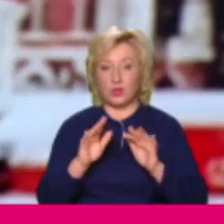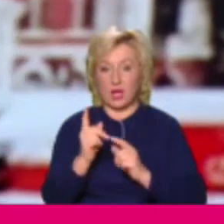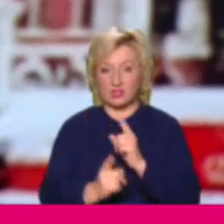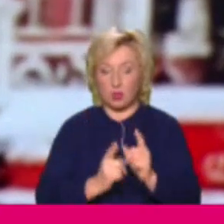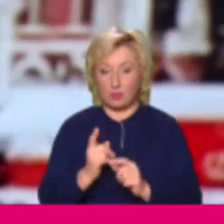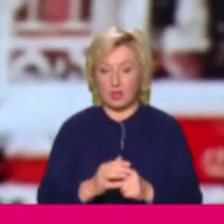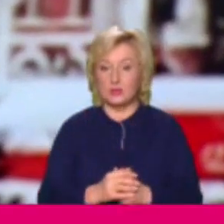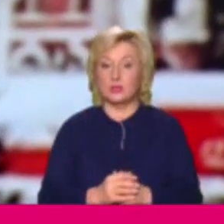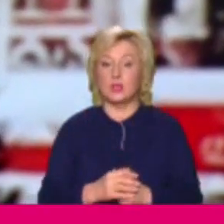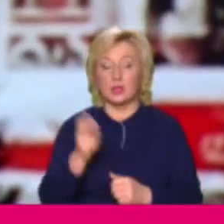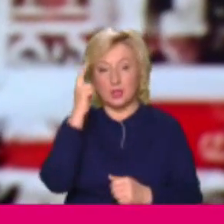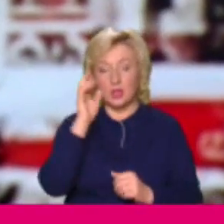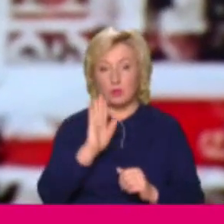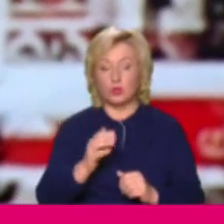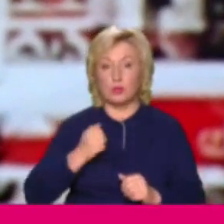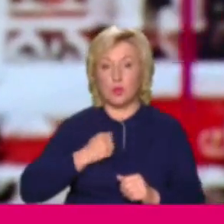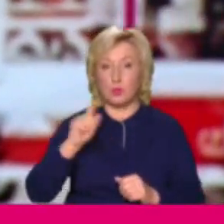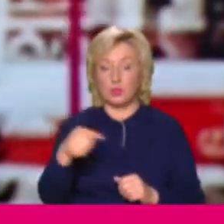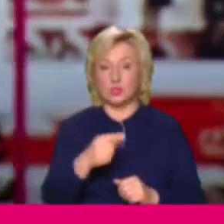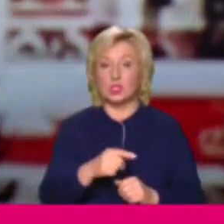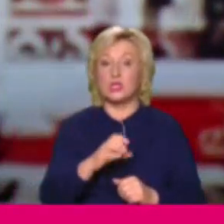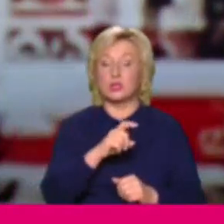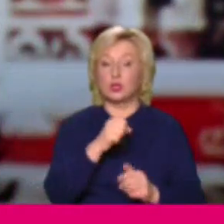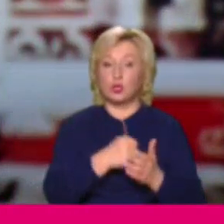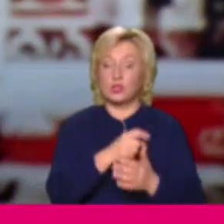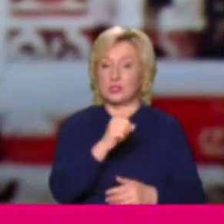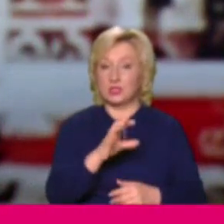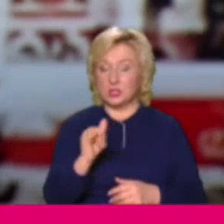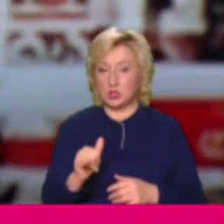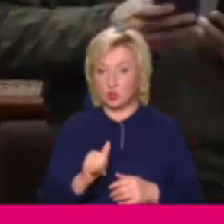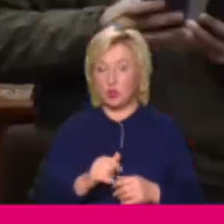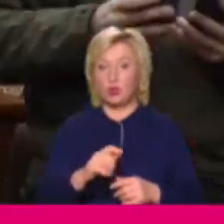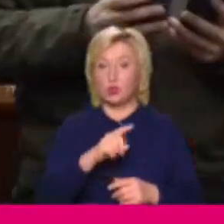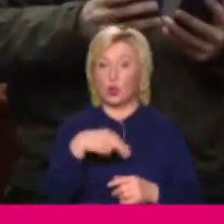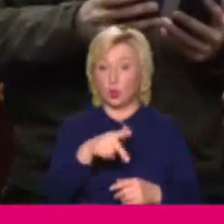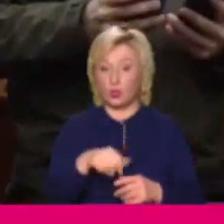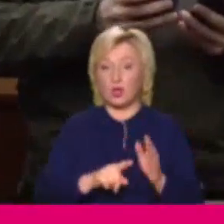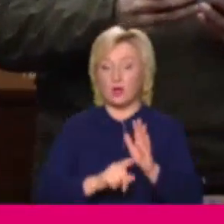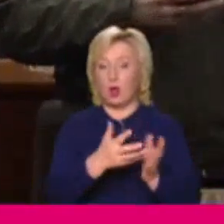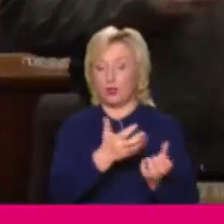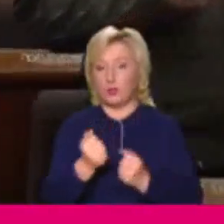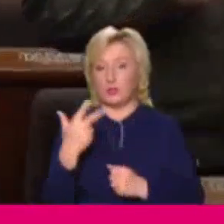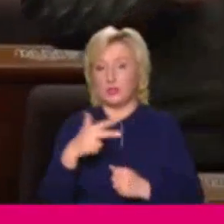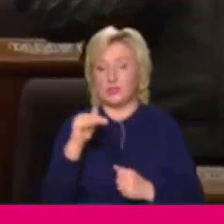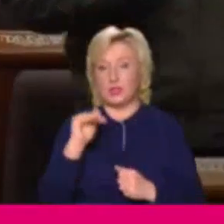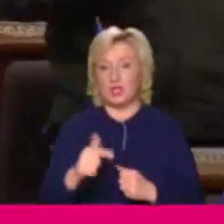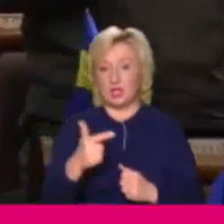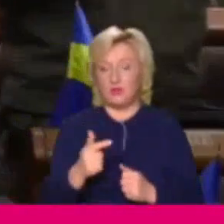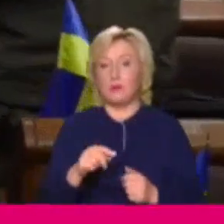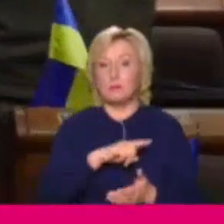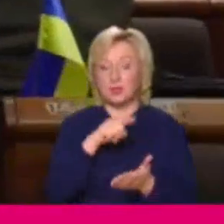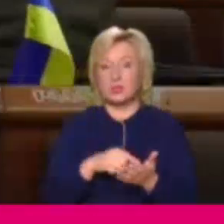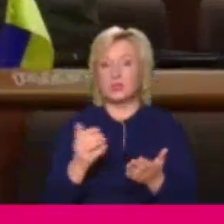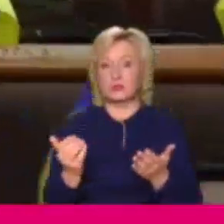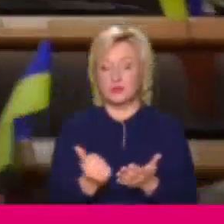А от кияни, які будуть мобілізовані до ЗСУ з грудня, отримують 30 тисяч гривень виплат. Місто знайшло кошти для виплат